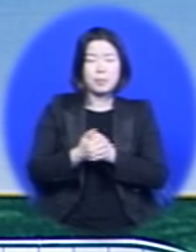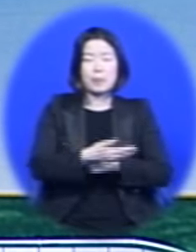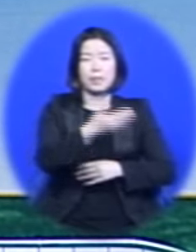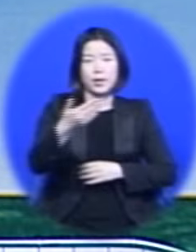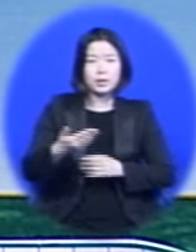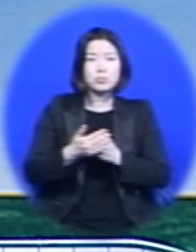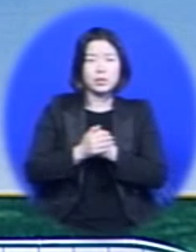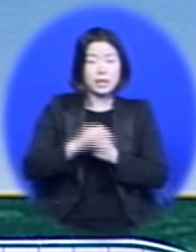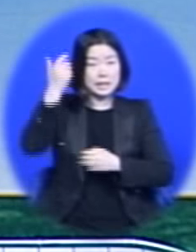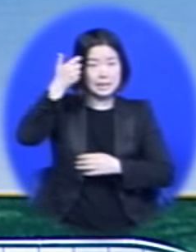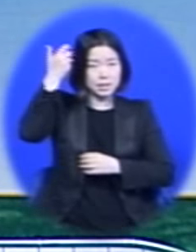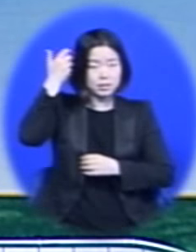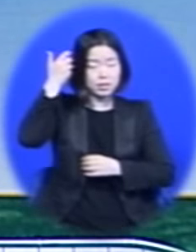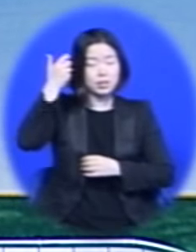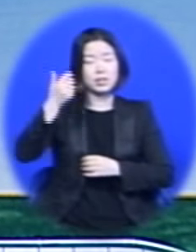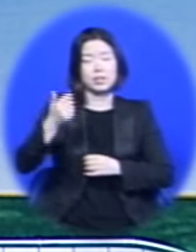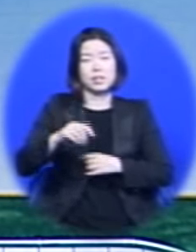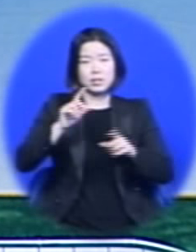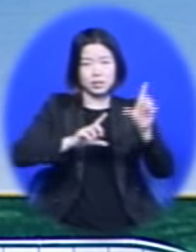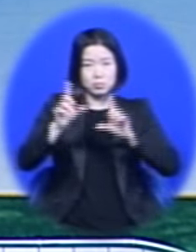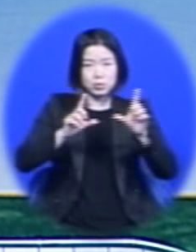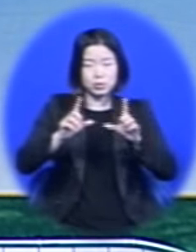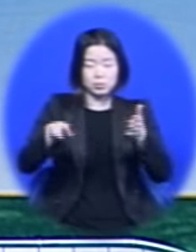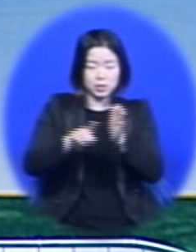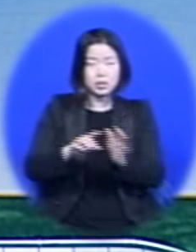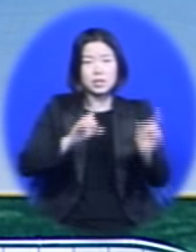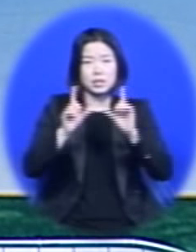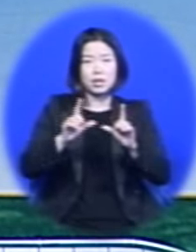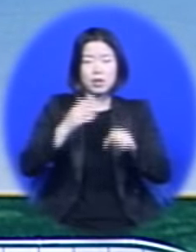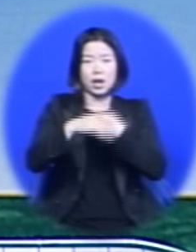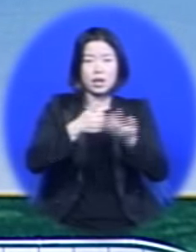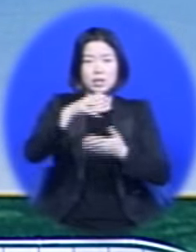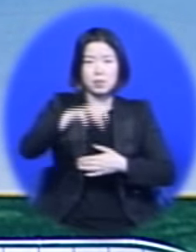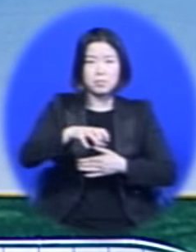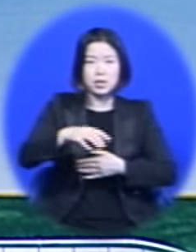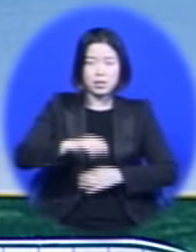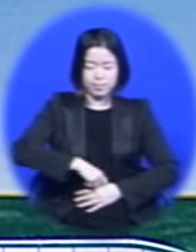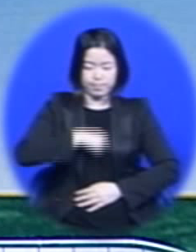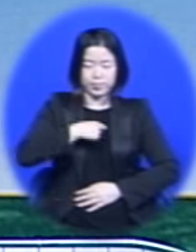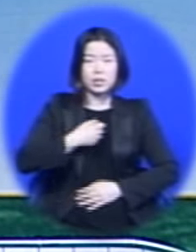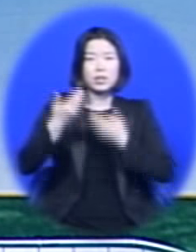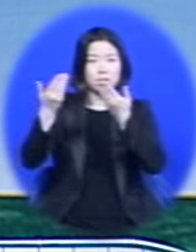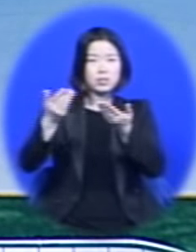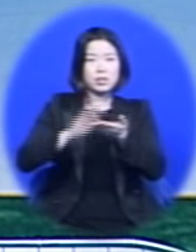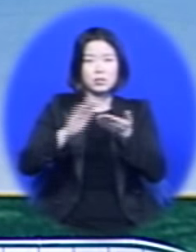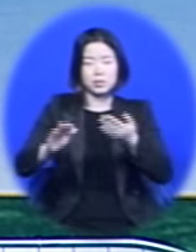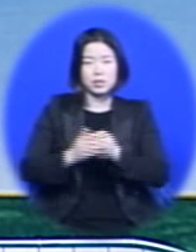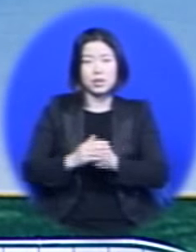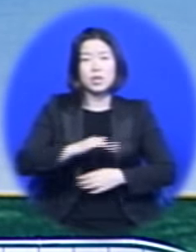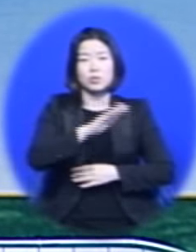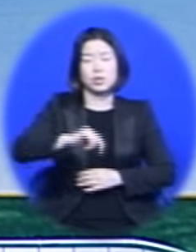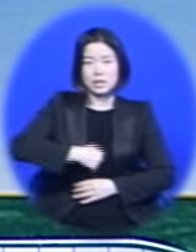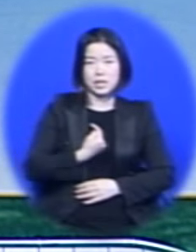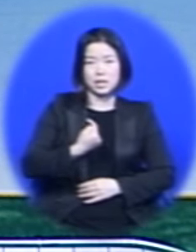여러분의 영적인 상태, 신앙생활을 하나님 앞에 정직하게 내놓아야 됩니다. 우리는 자기